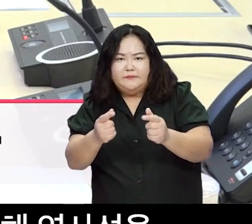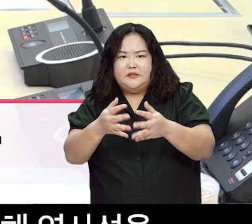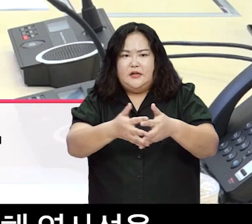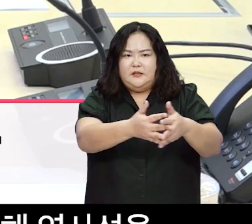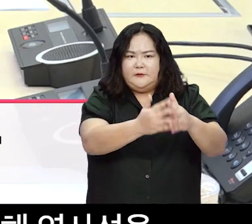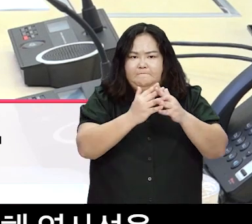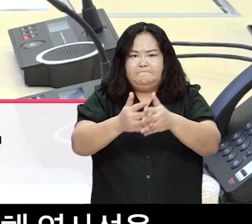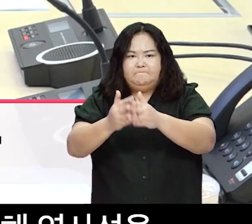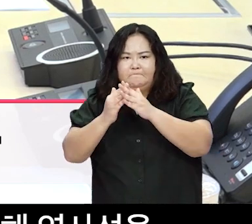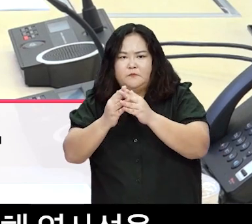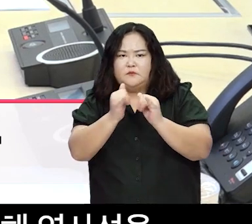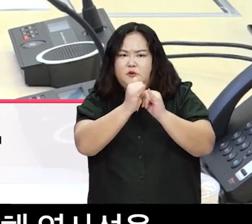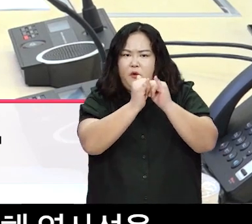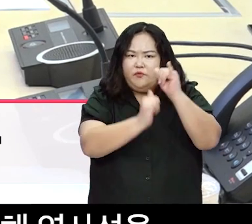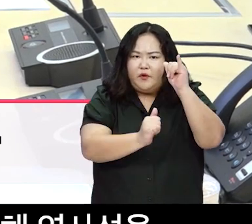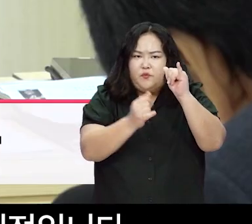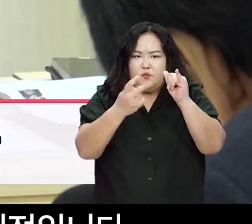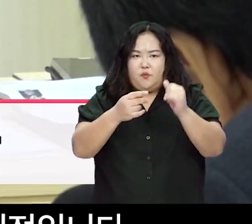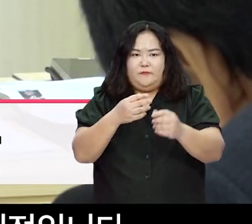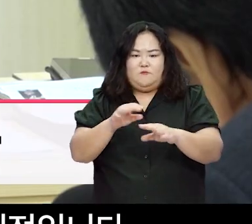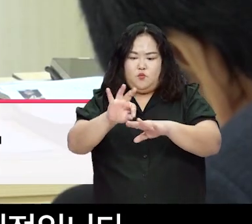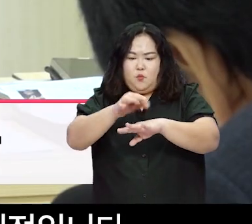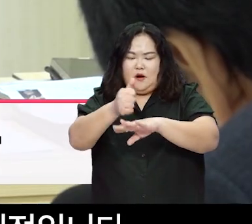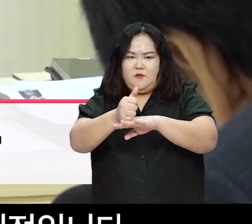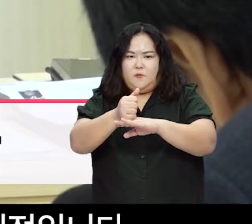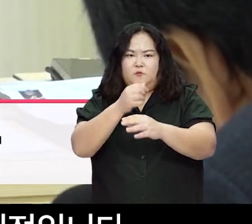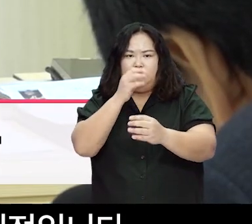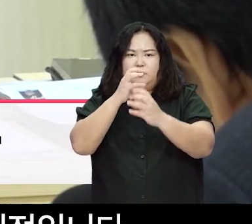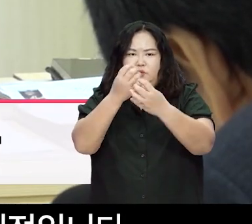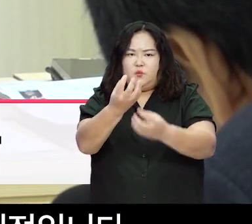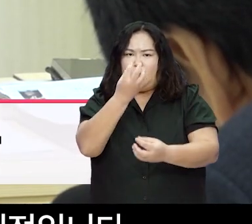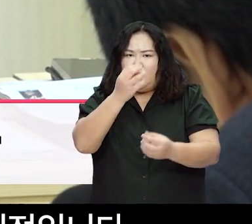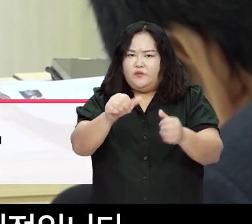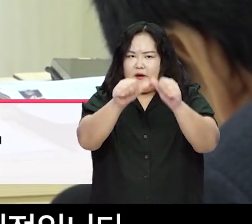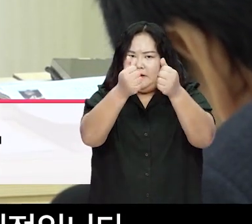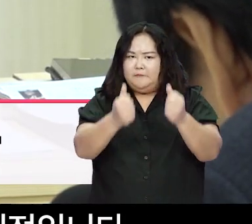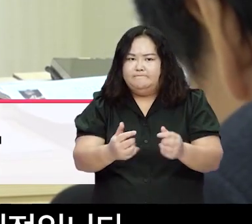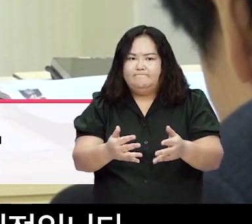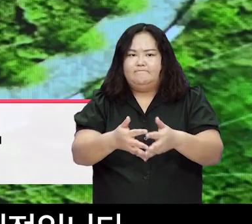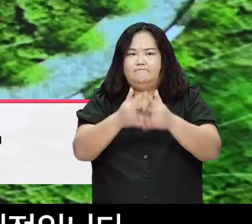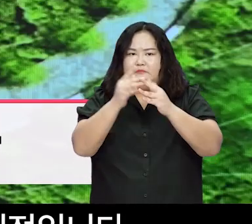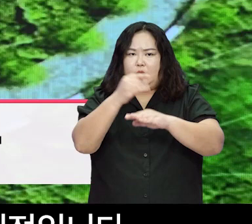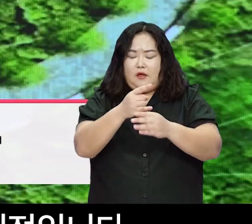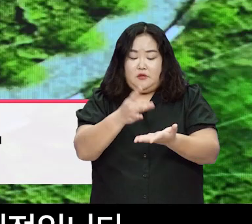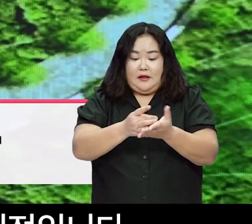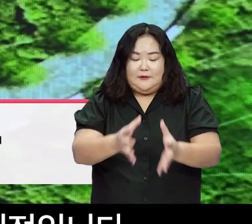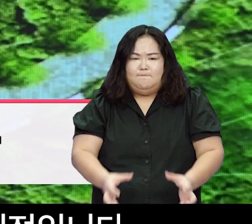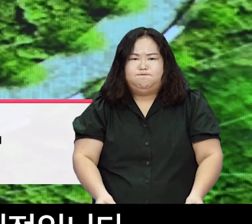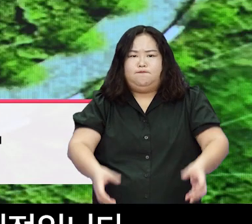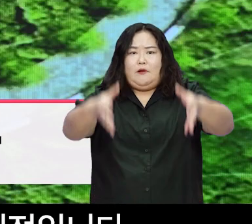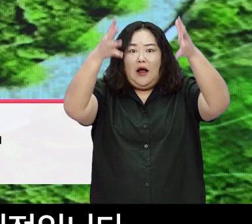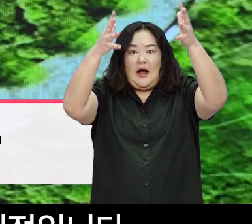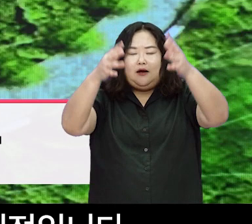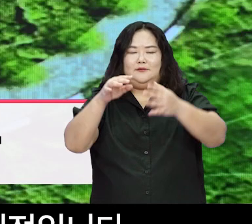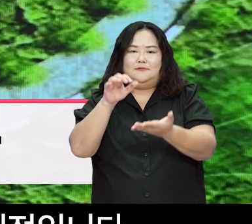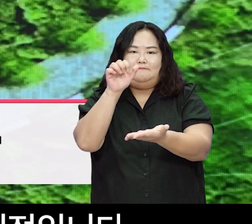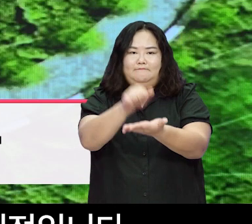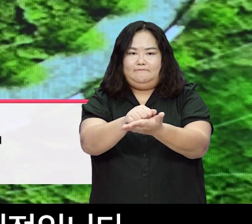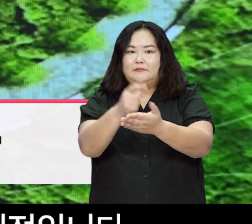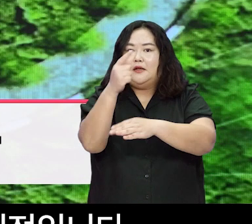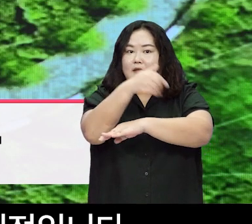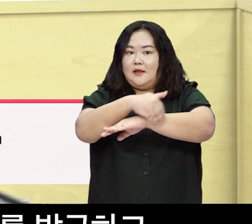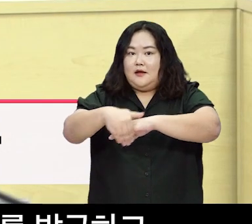모티브한 화계를 설치해 역사성을 부여하고 태조왕건 동상을 설립하는 등 천안의 랜드마크로 자리잡을